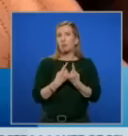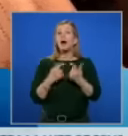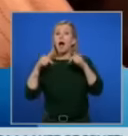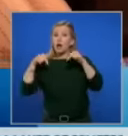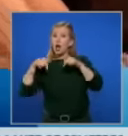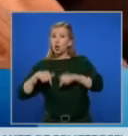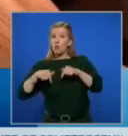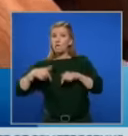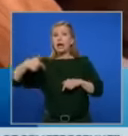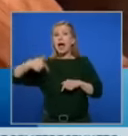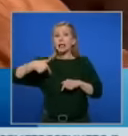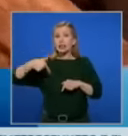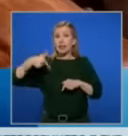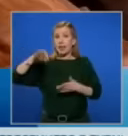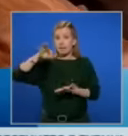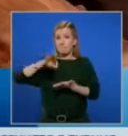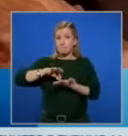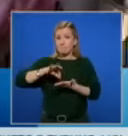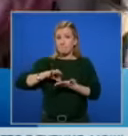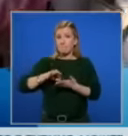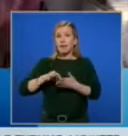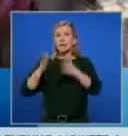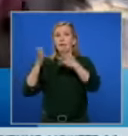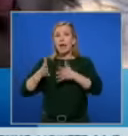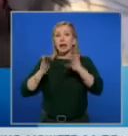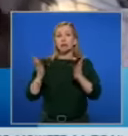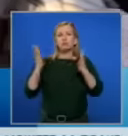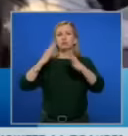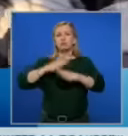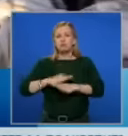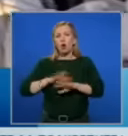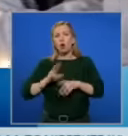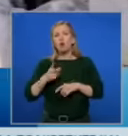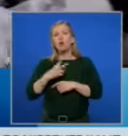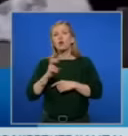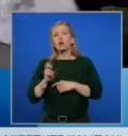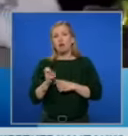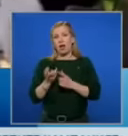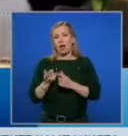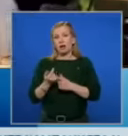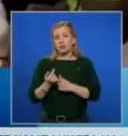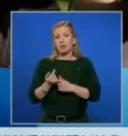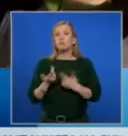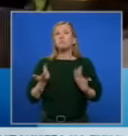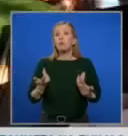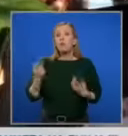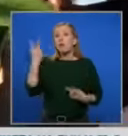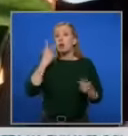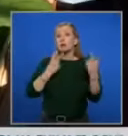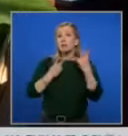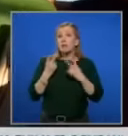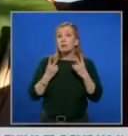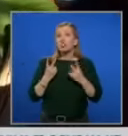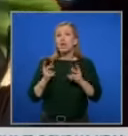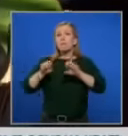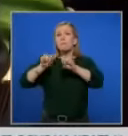в Газиантеп сградите, които са разрушени в самия град, са около 20, но доколкото разбираме, пораженията са